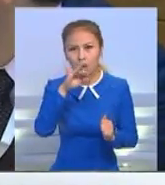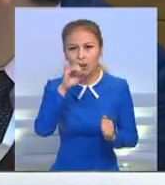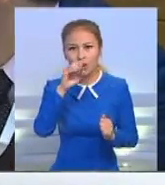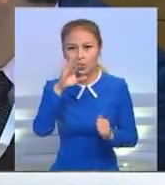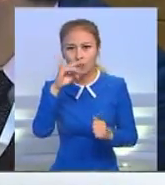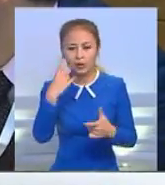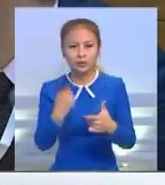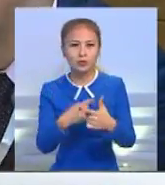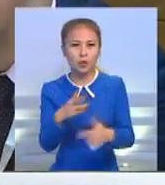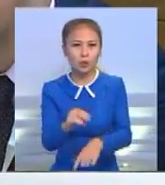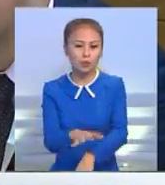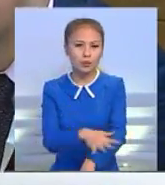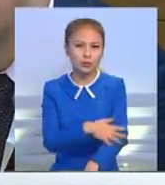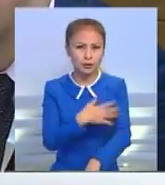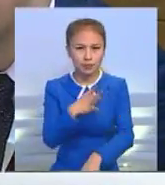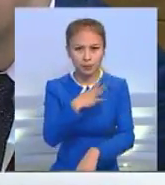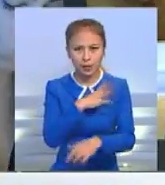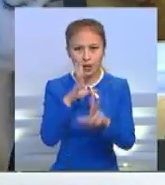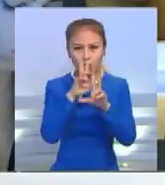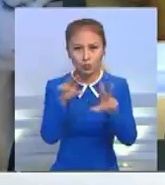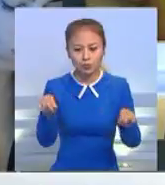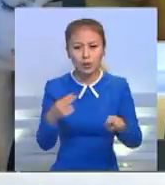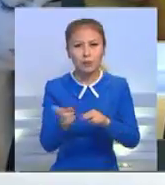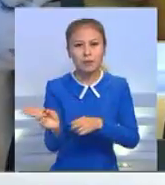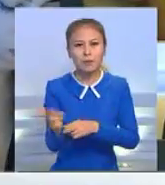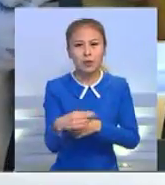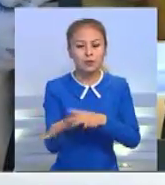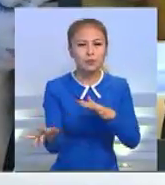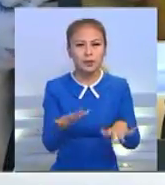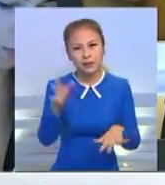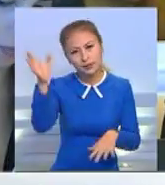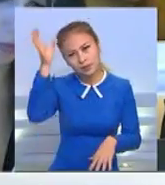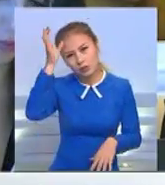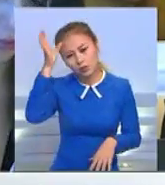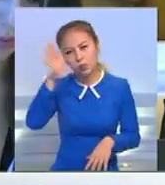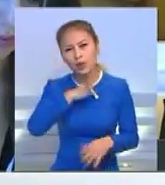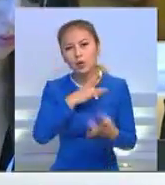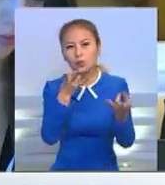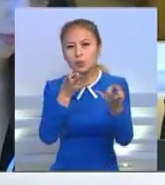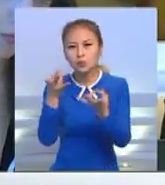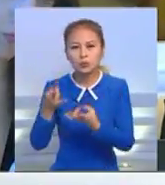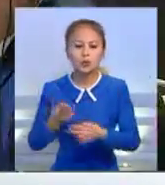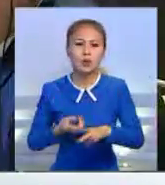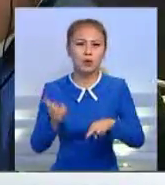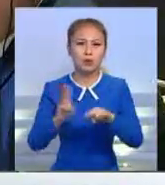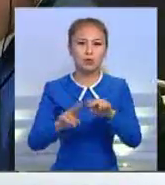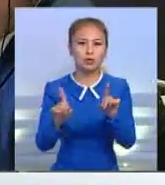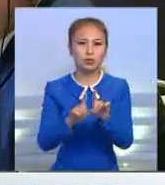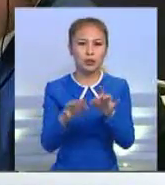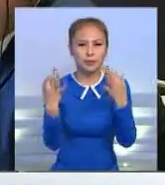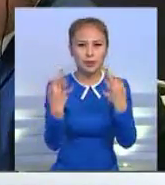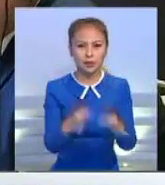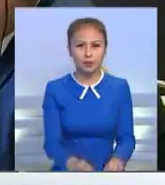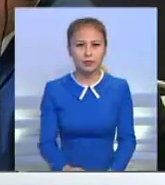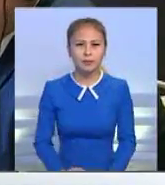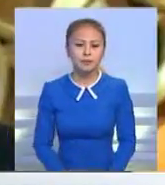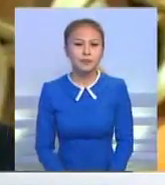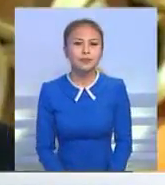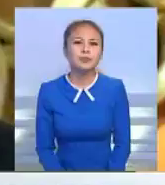мораторийді ұзартуға уағдаласып келеді. Тек балық шаруашылығы мен ғылыми зерттеулерге қажетті көлемде аулауға рұқсат.